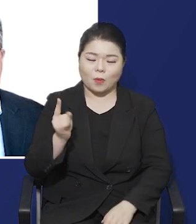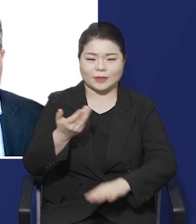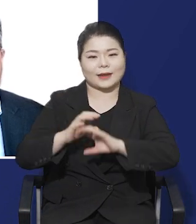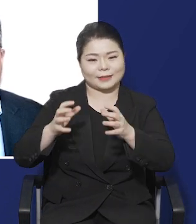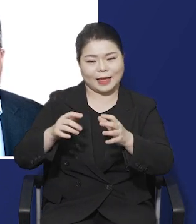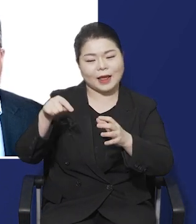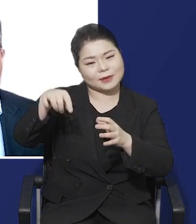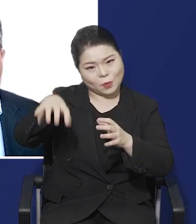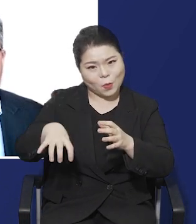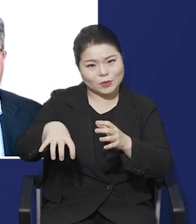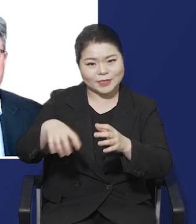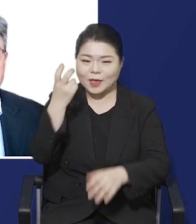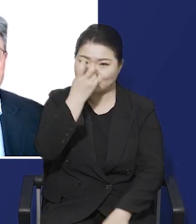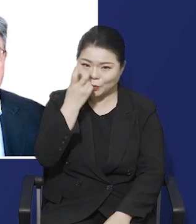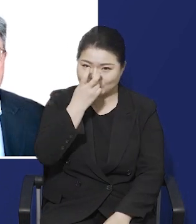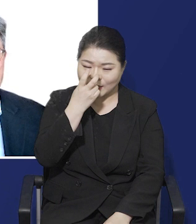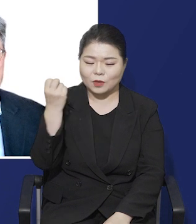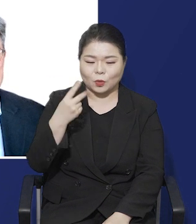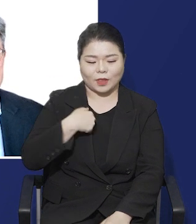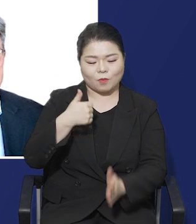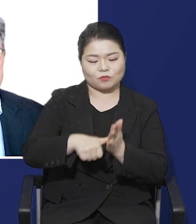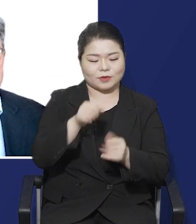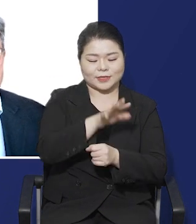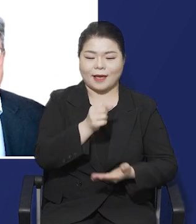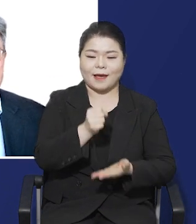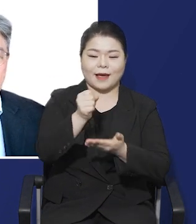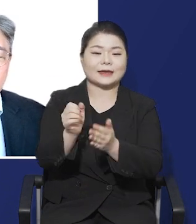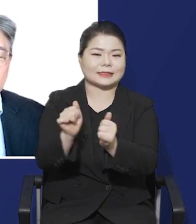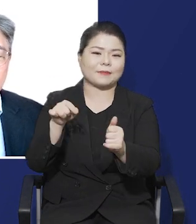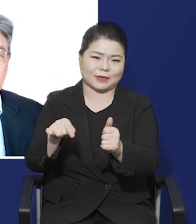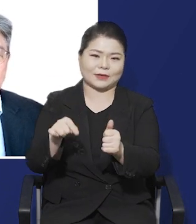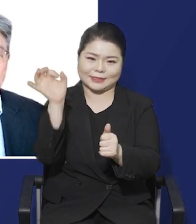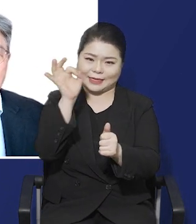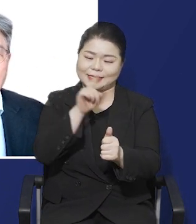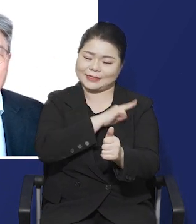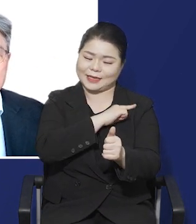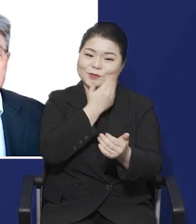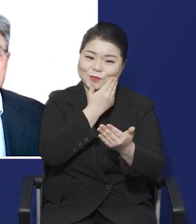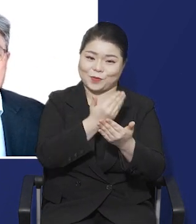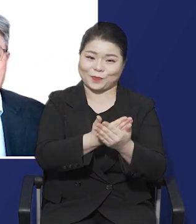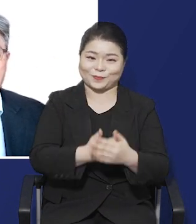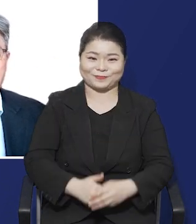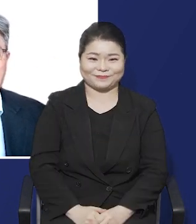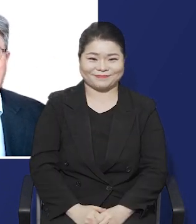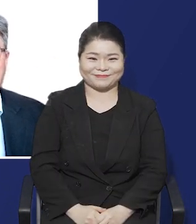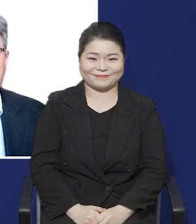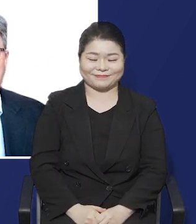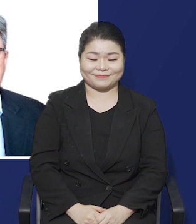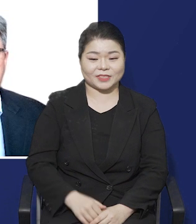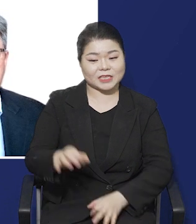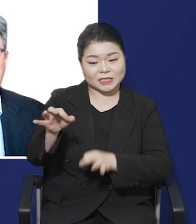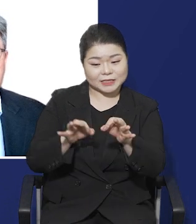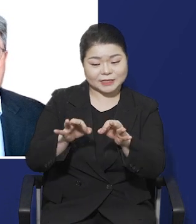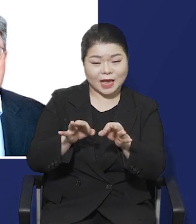시장 조사와 해외 바이어 발굴입니다. 따라서 이제부터 해외 시장 조사 방법과 바이어